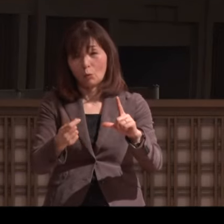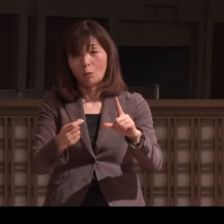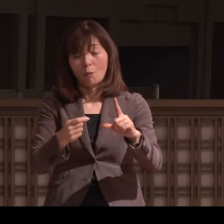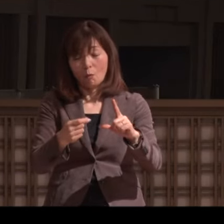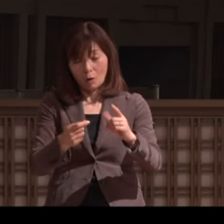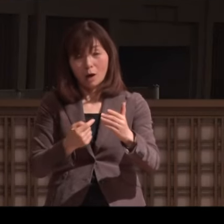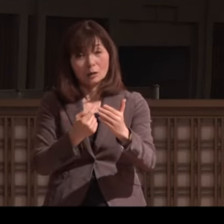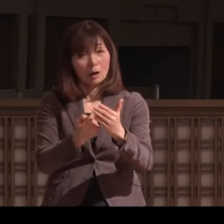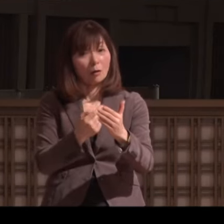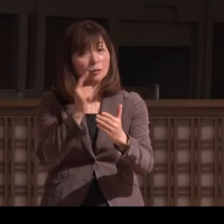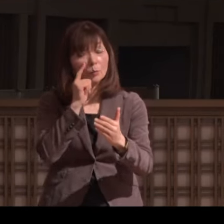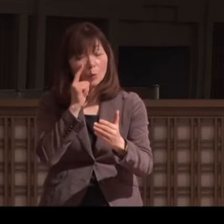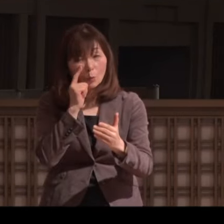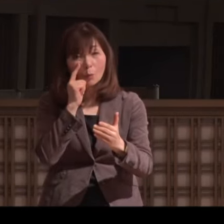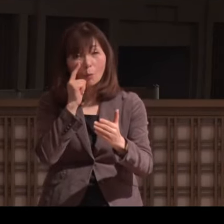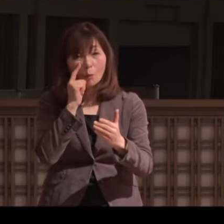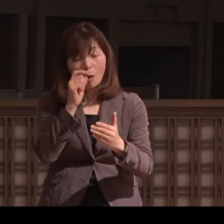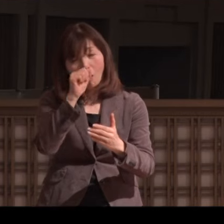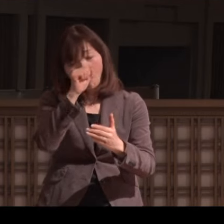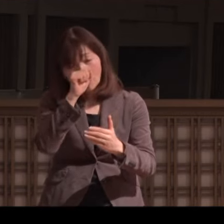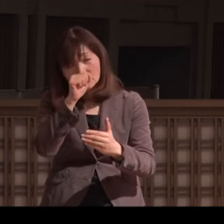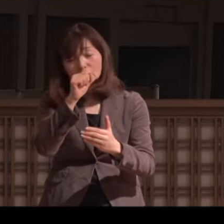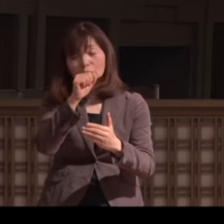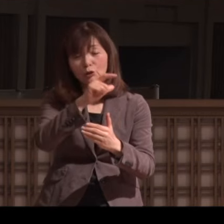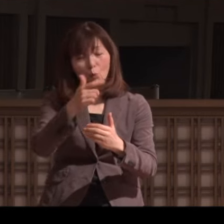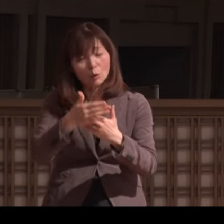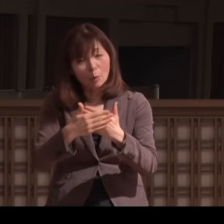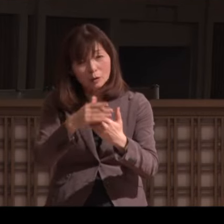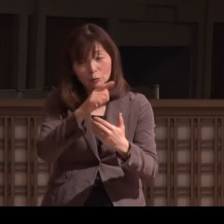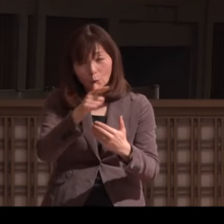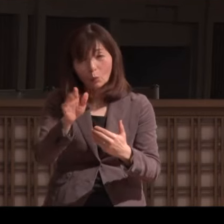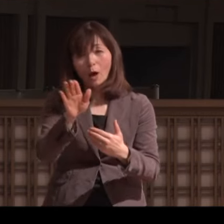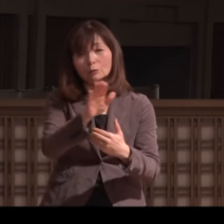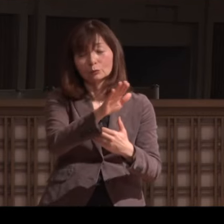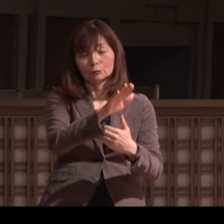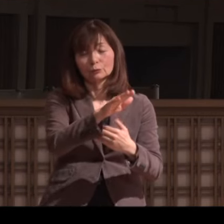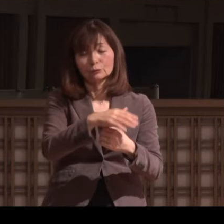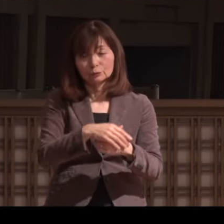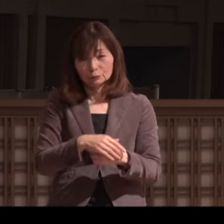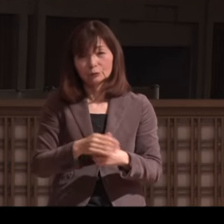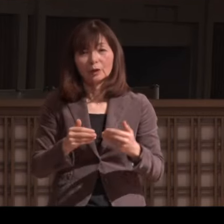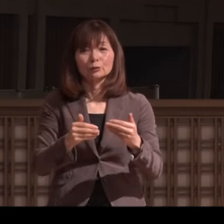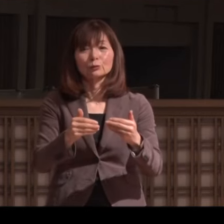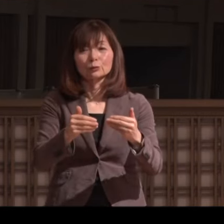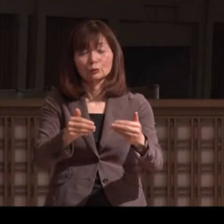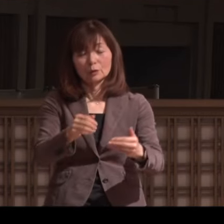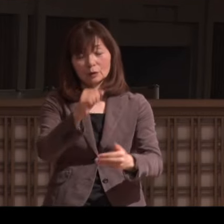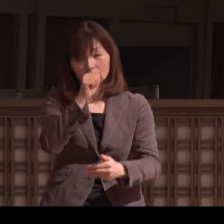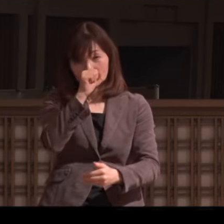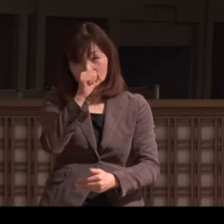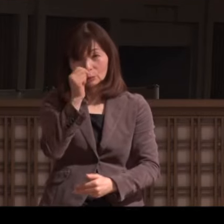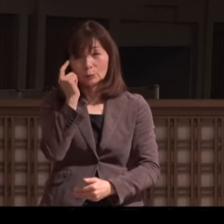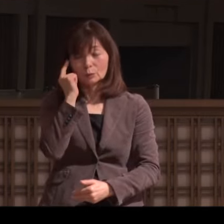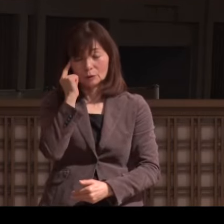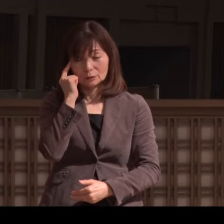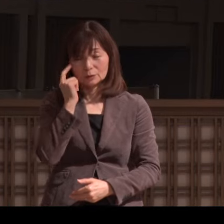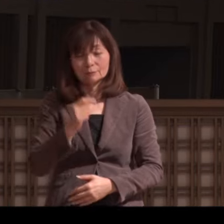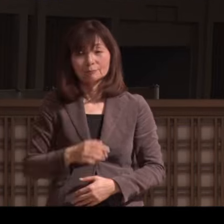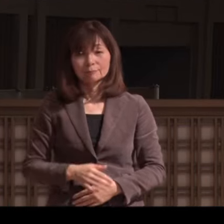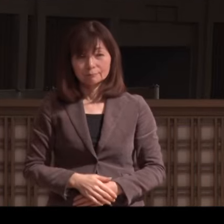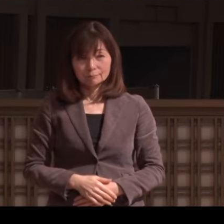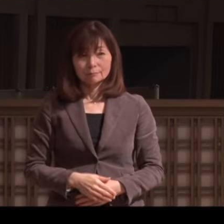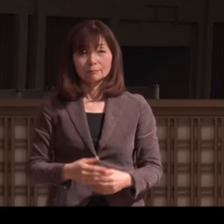みようよと至れりせりだよ色々やってくれるよというようなことでえ進めていただければありがたいなという風に思いました